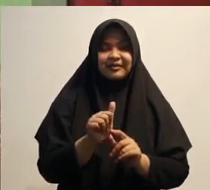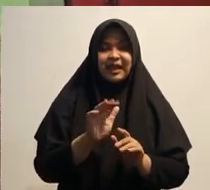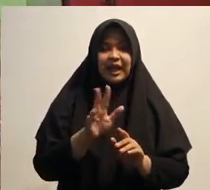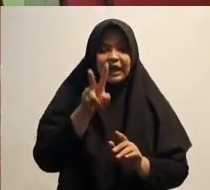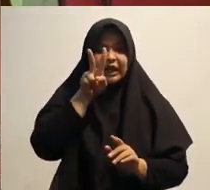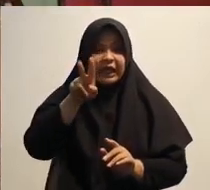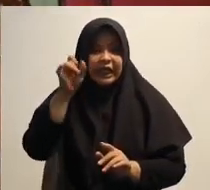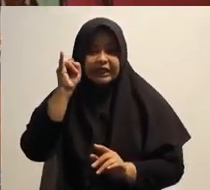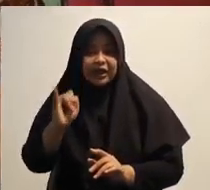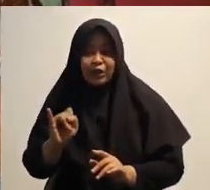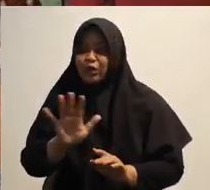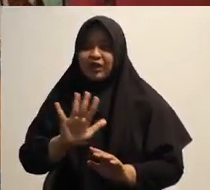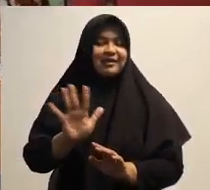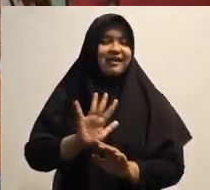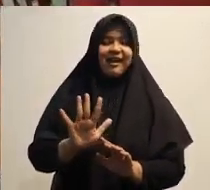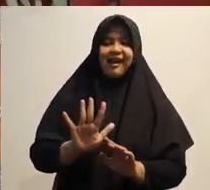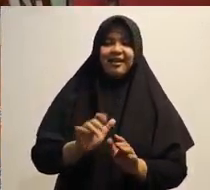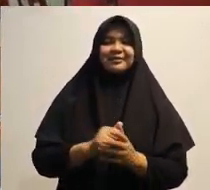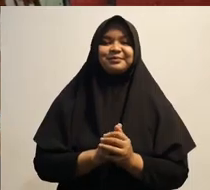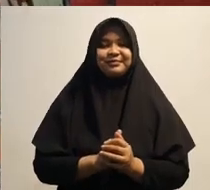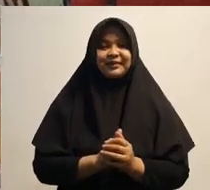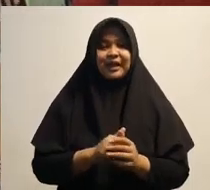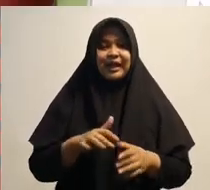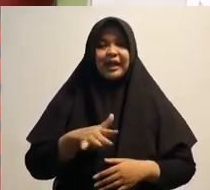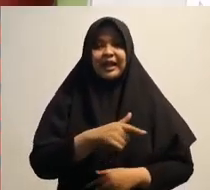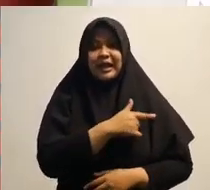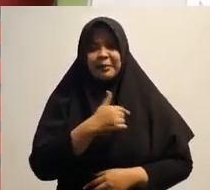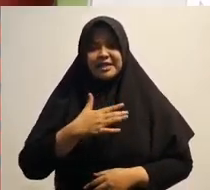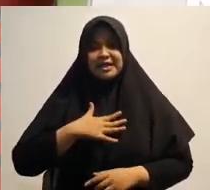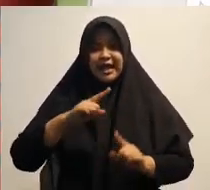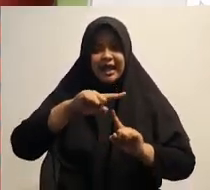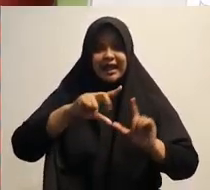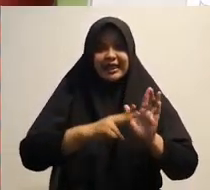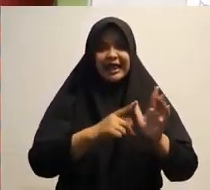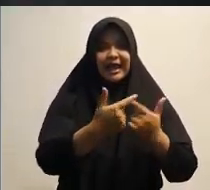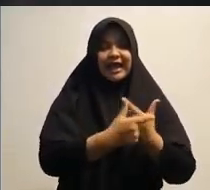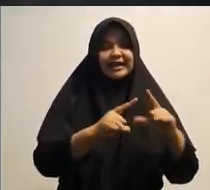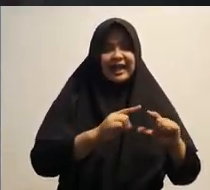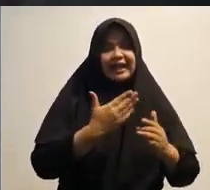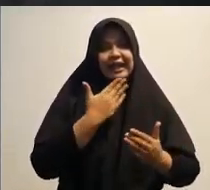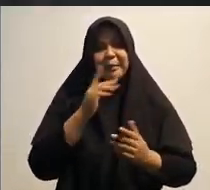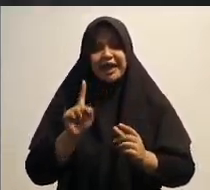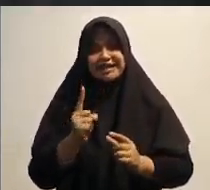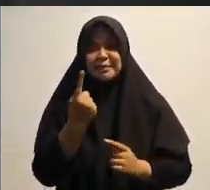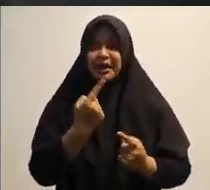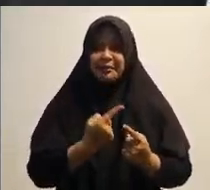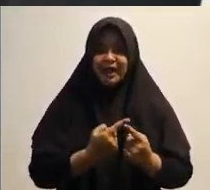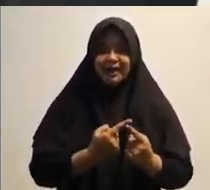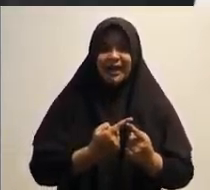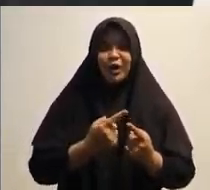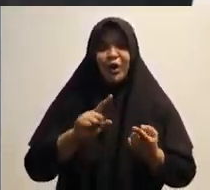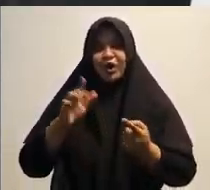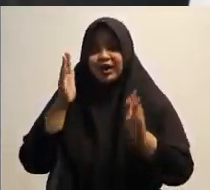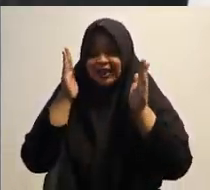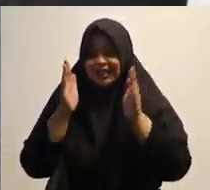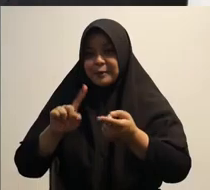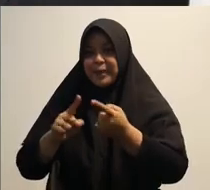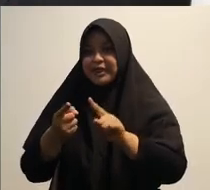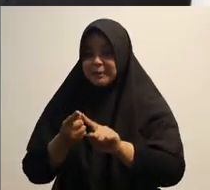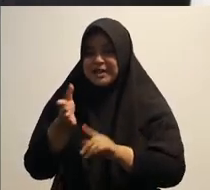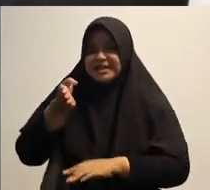tidak dilihat sebelah mata oleh warga masyarakat. Nama saya Tanya, saya mau berterima kasih yang pertama